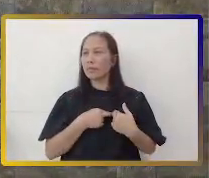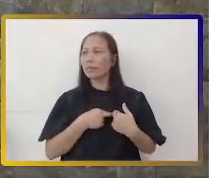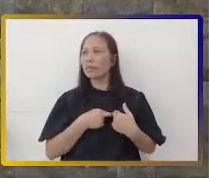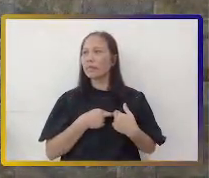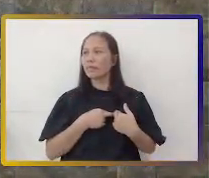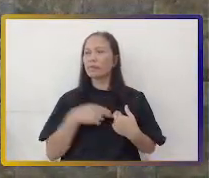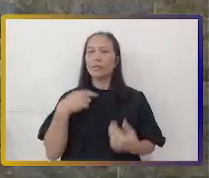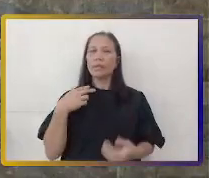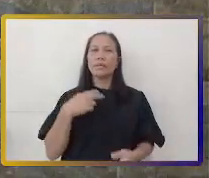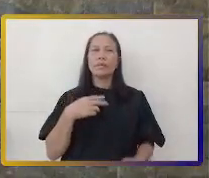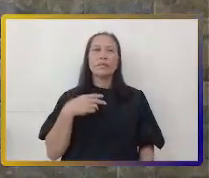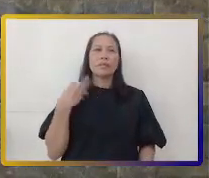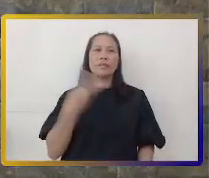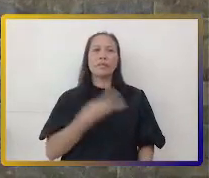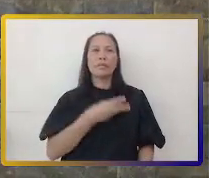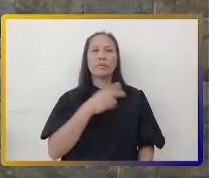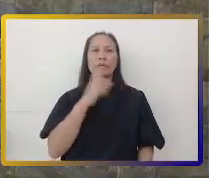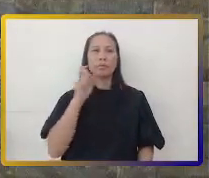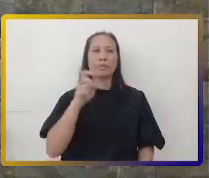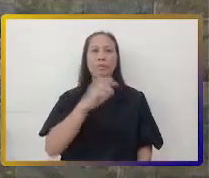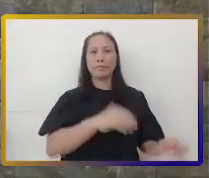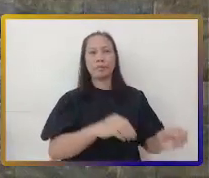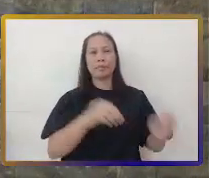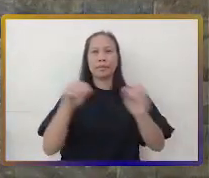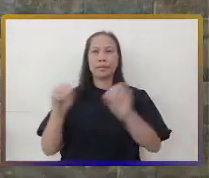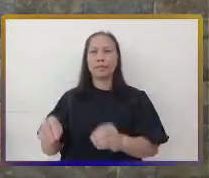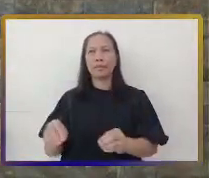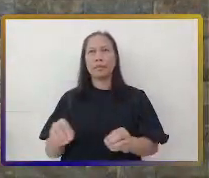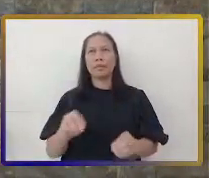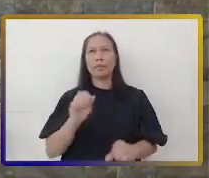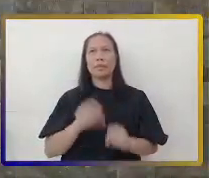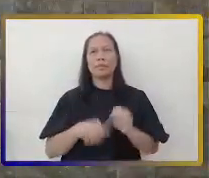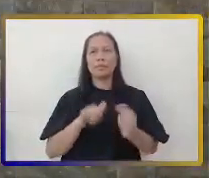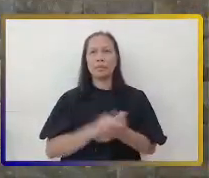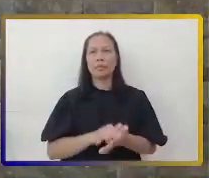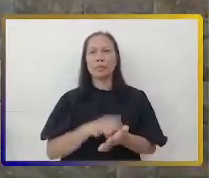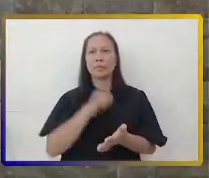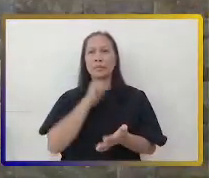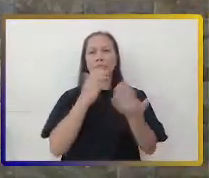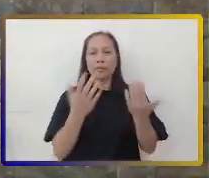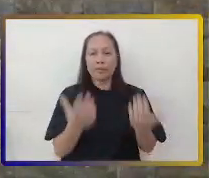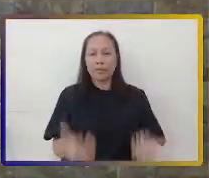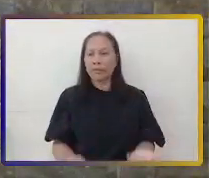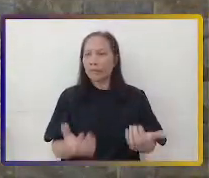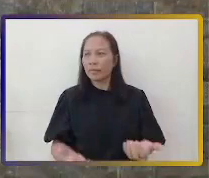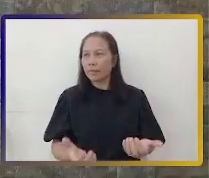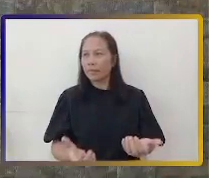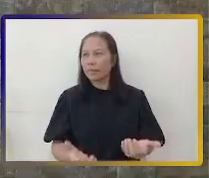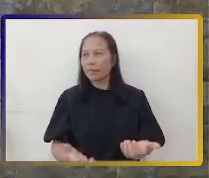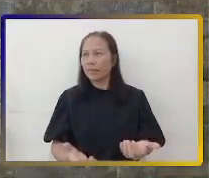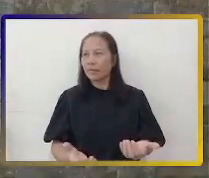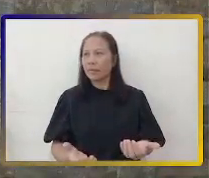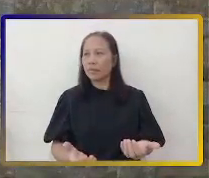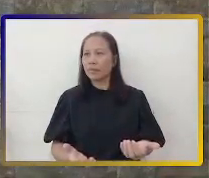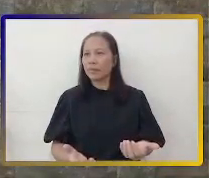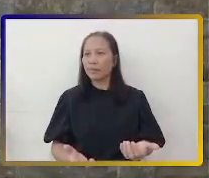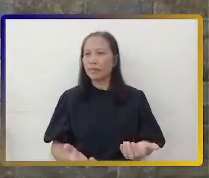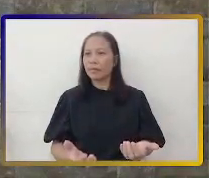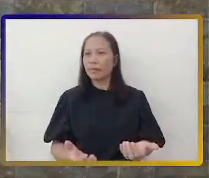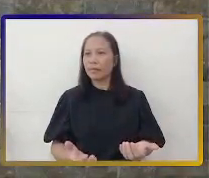natin lagi sa isipan natin para para hindi Mabigat ang dating po sa atin Always put it in our minds